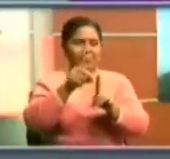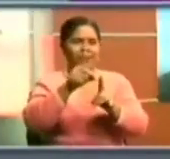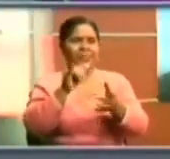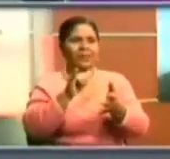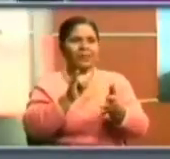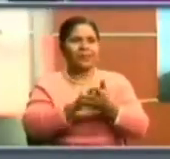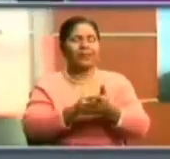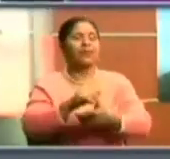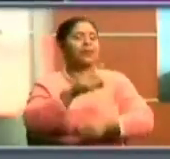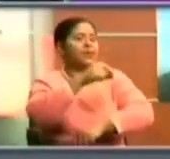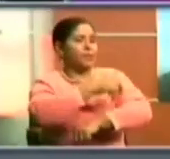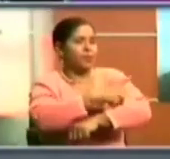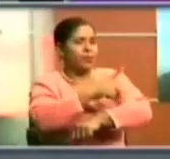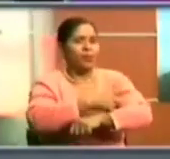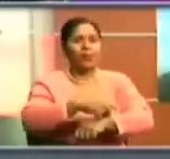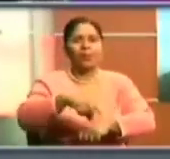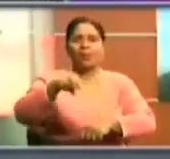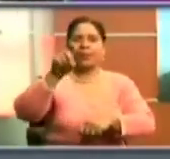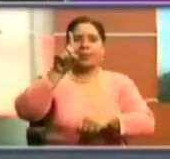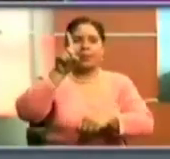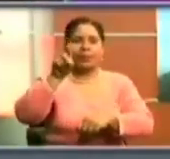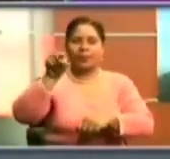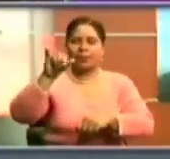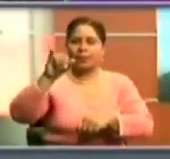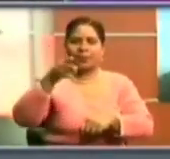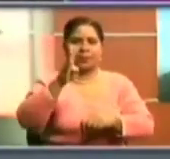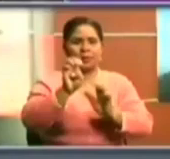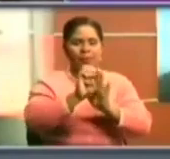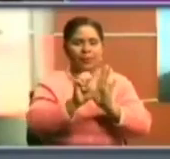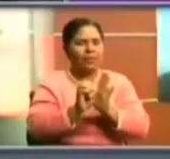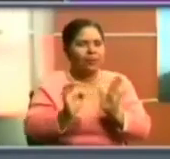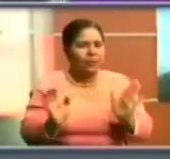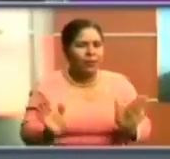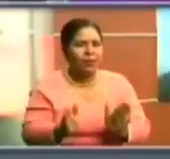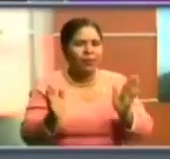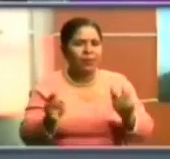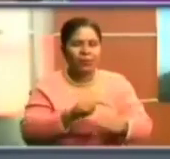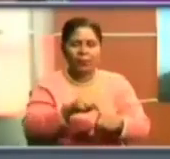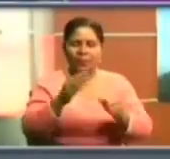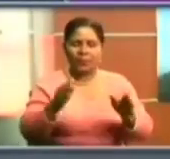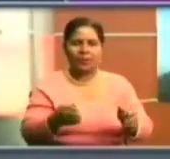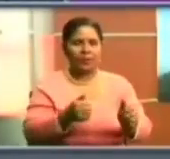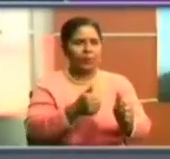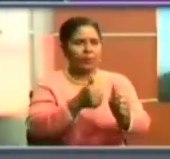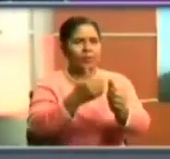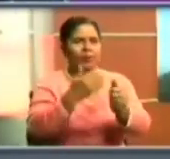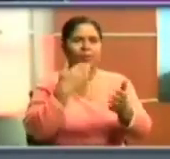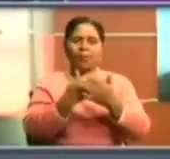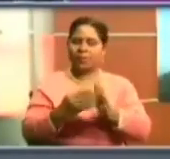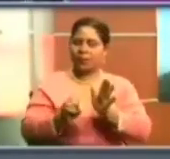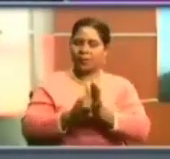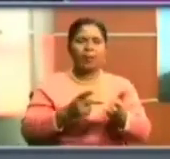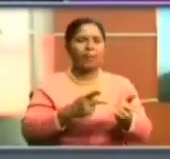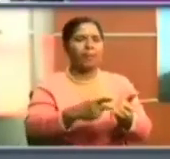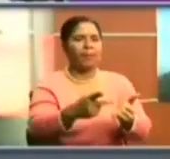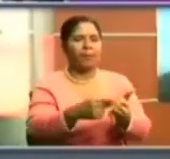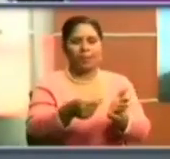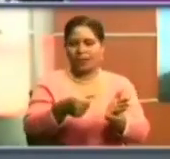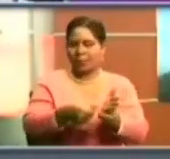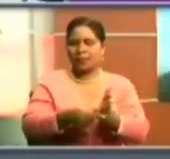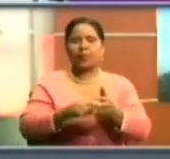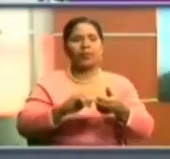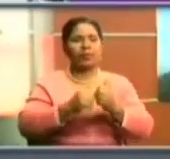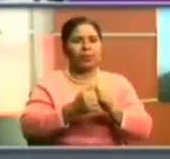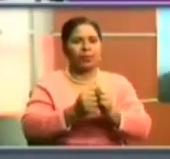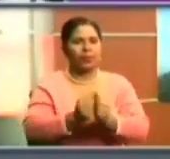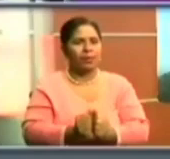bureau central DGI dans Port-au-Prince. Chef l'État a encouragé citoyens yo suivre exemple ça pour payer impôt yo, une façon